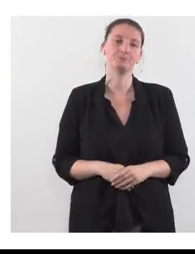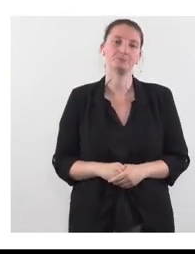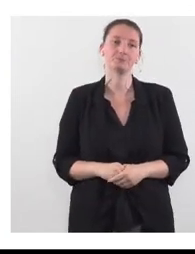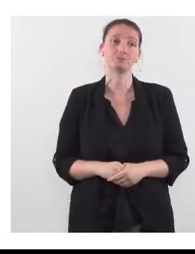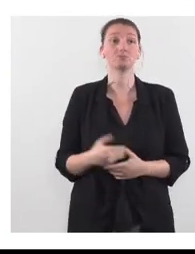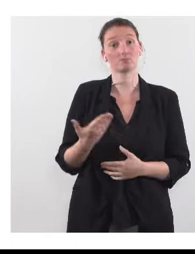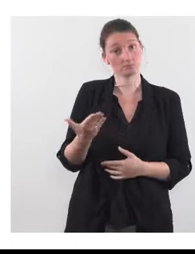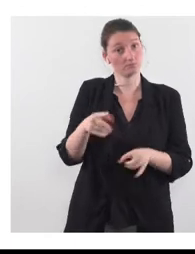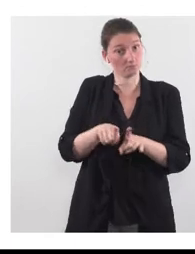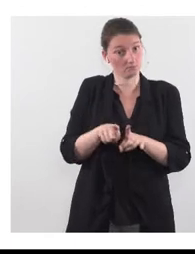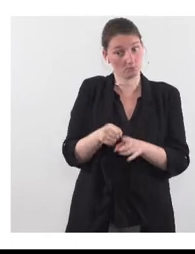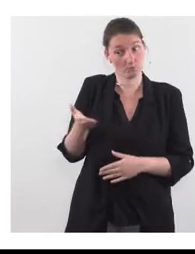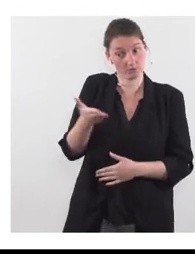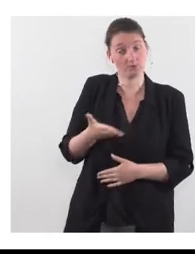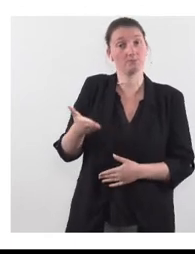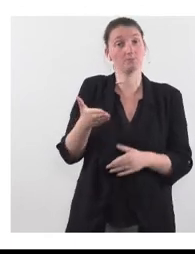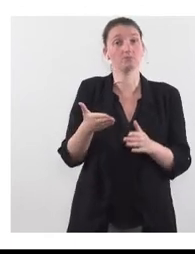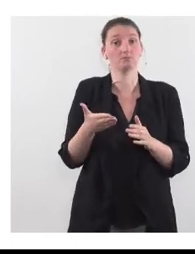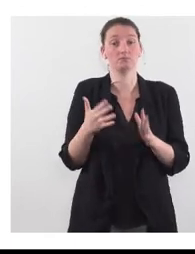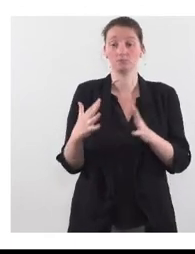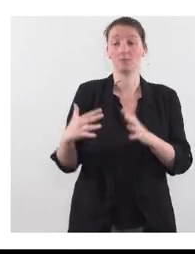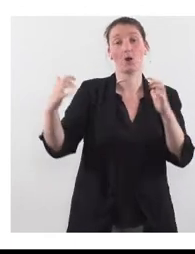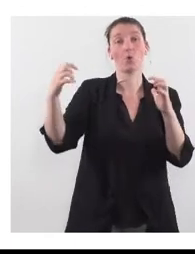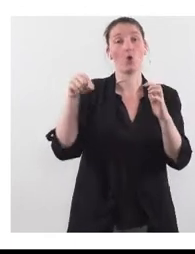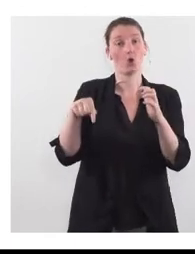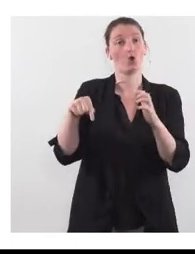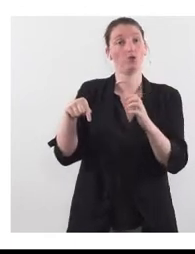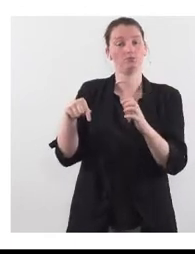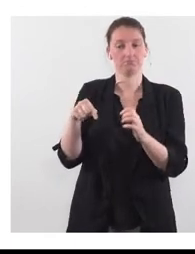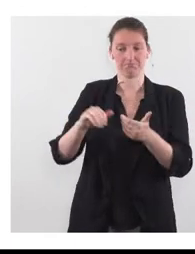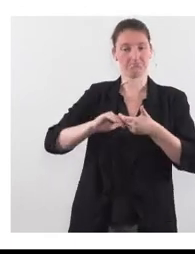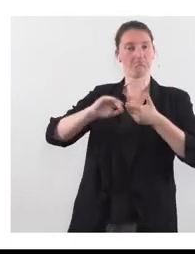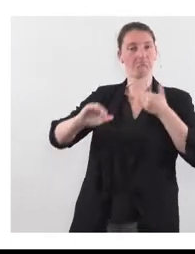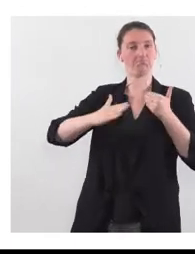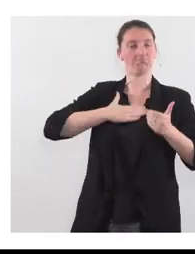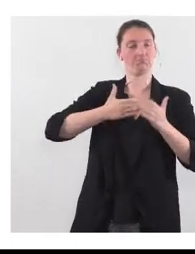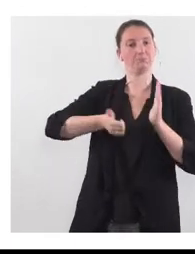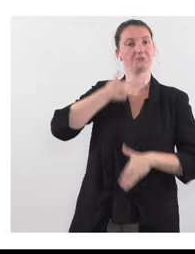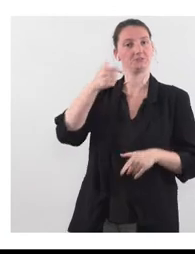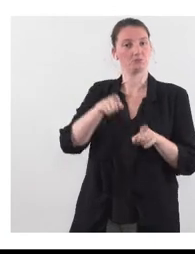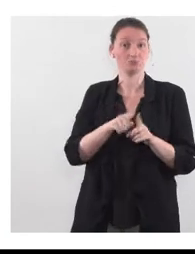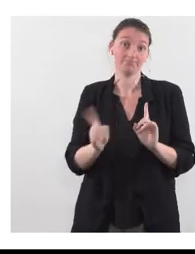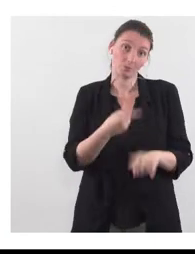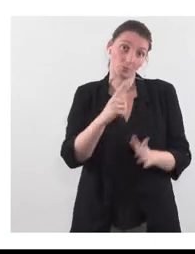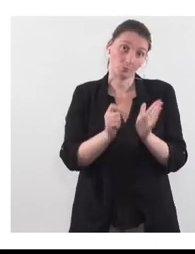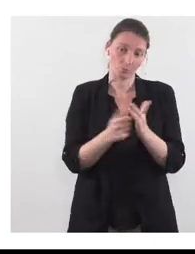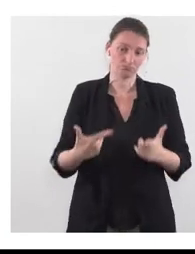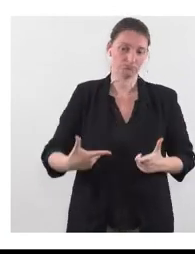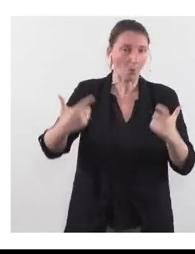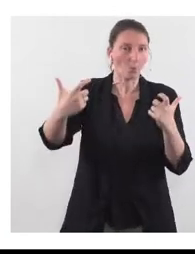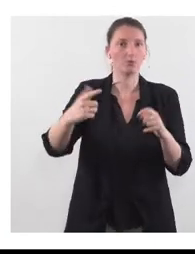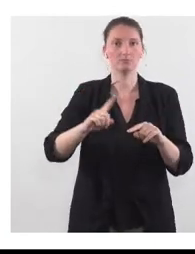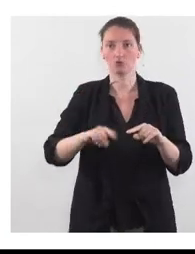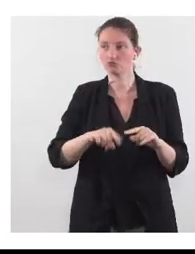qui sont également indépendants du Parlement, ce qui est très important, notamment lorsqu'il y a des contentieux.